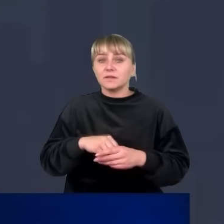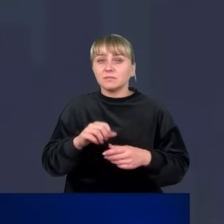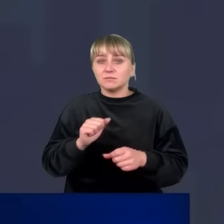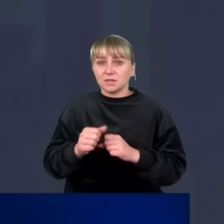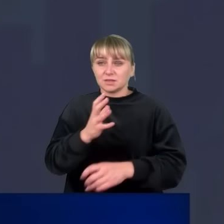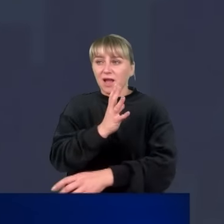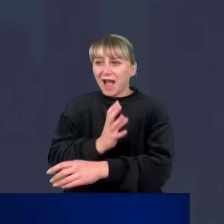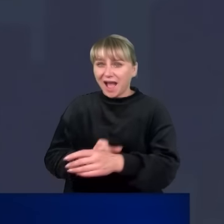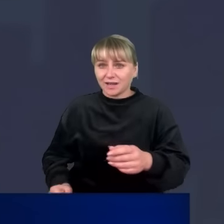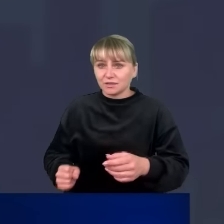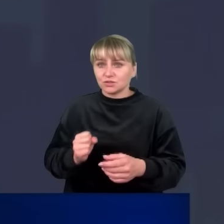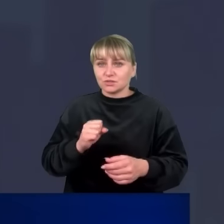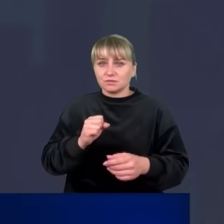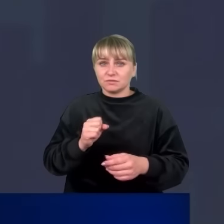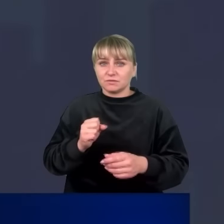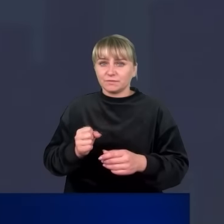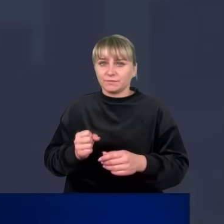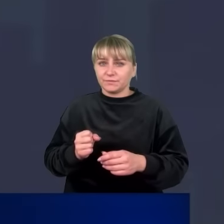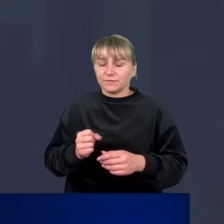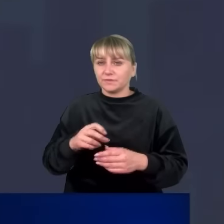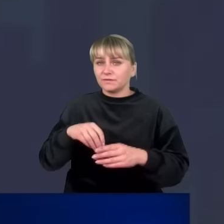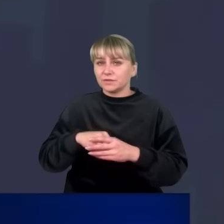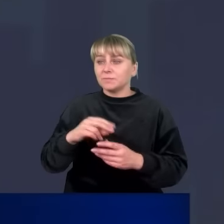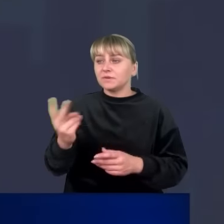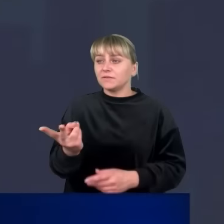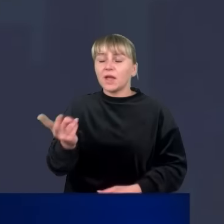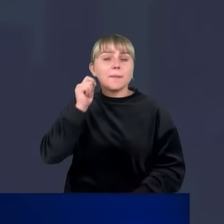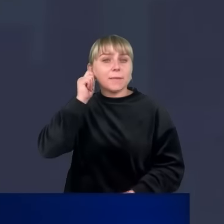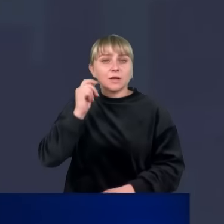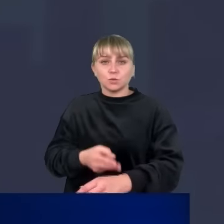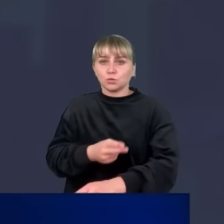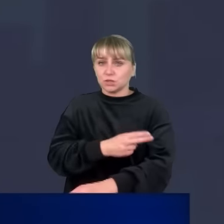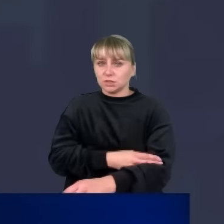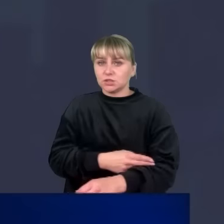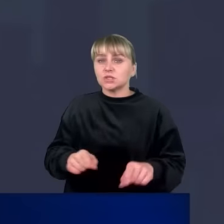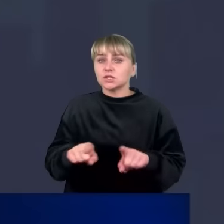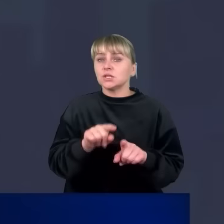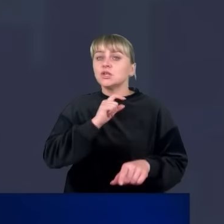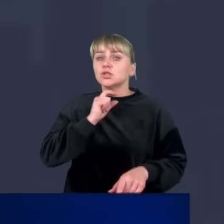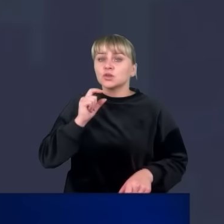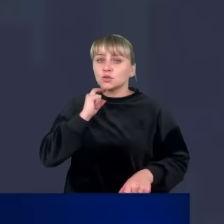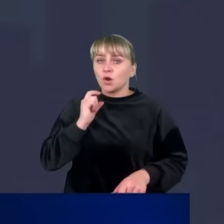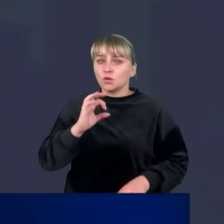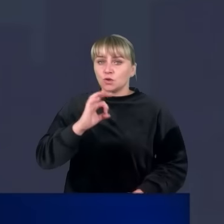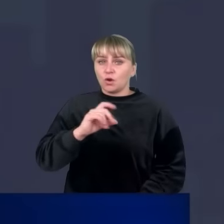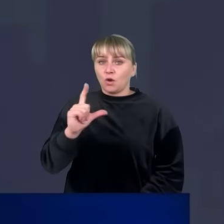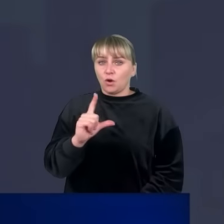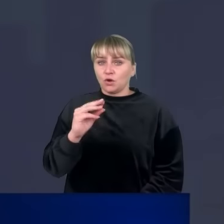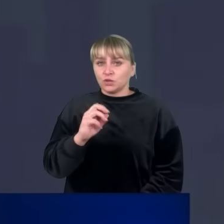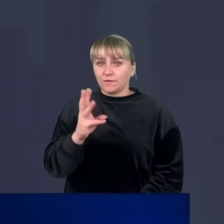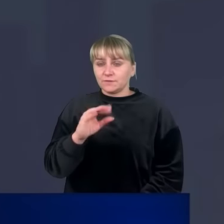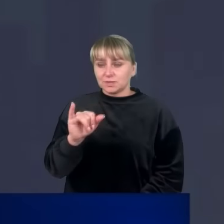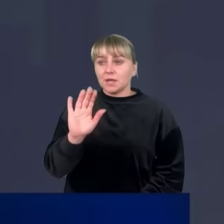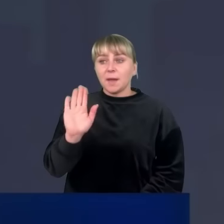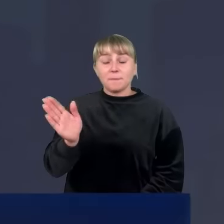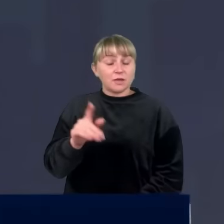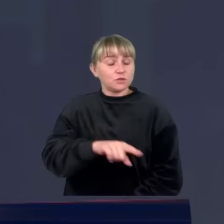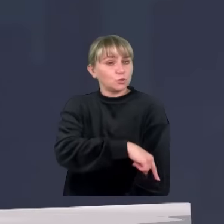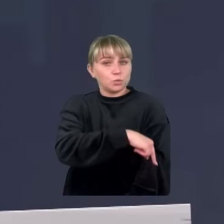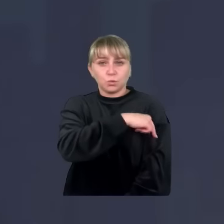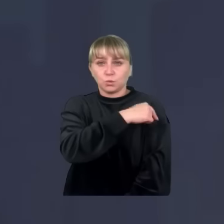aresztem wydobywczym. To znaczy, że zarówno dwie panie urzędniczki, jak i ksiądz Olszewski mają tak długo przebywać w